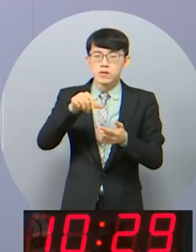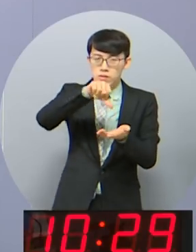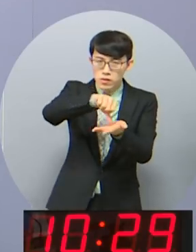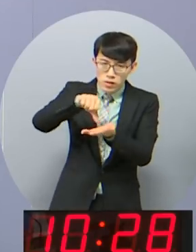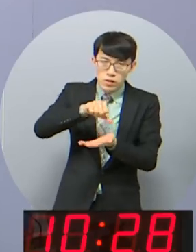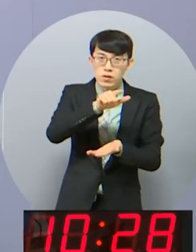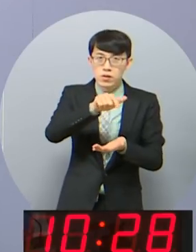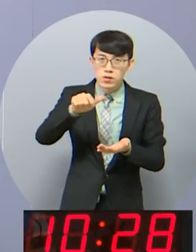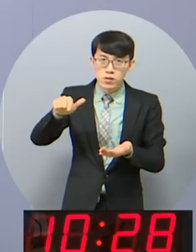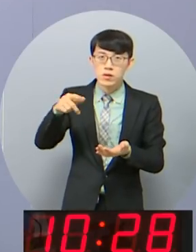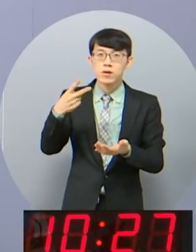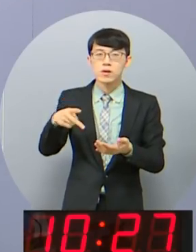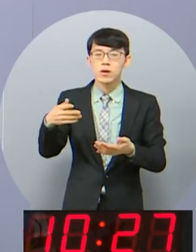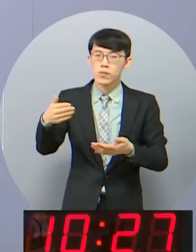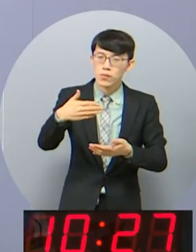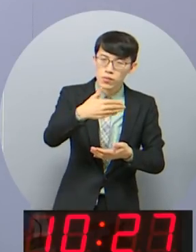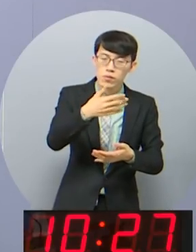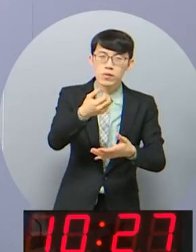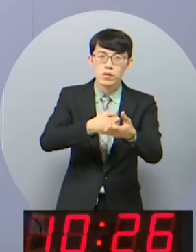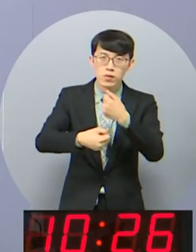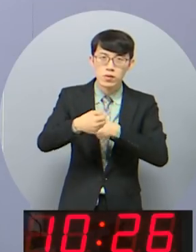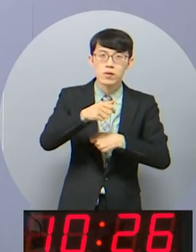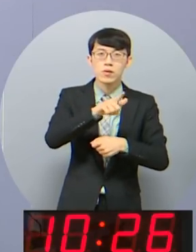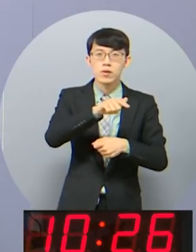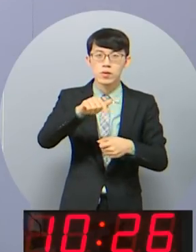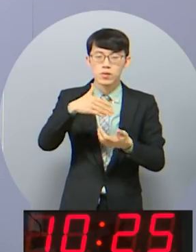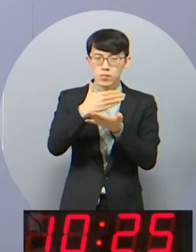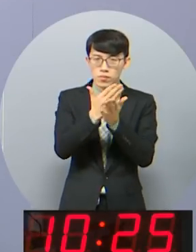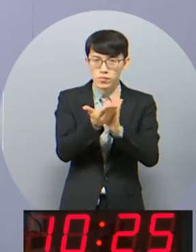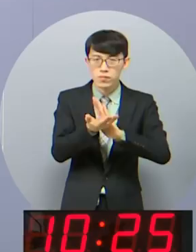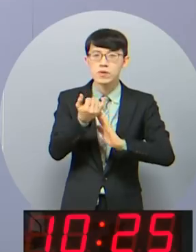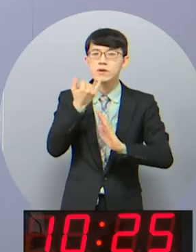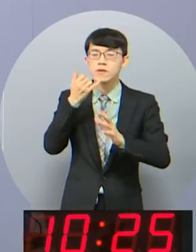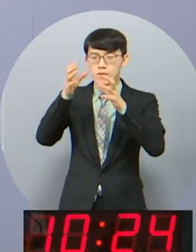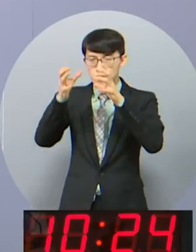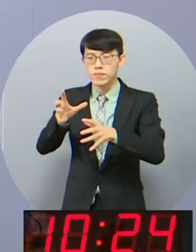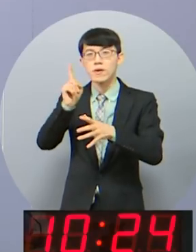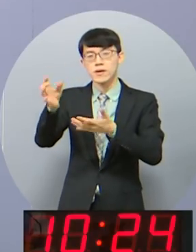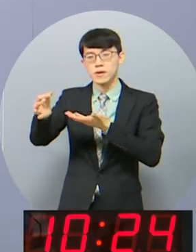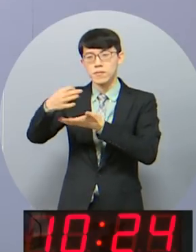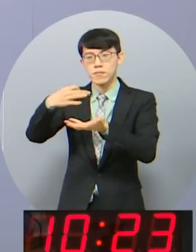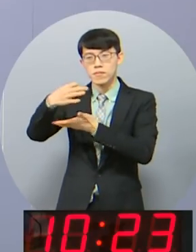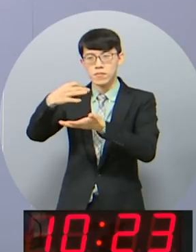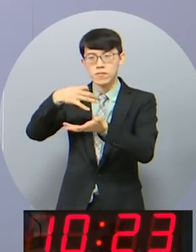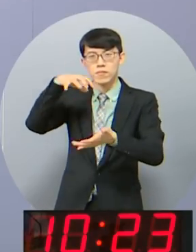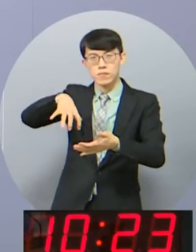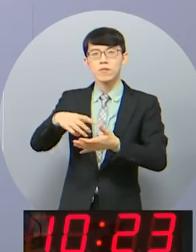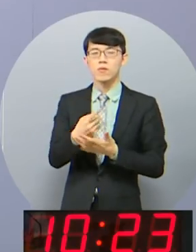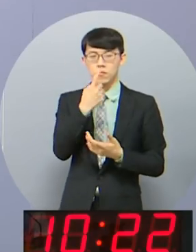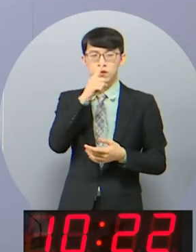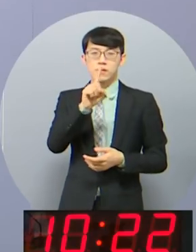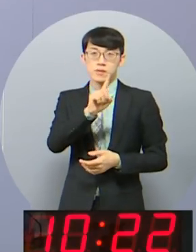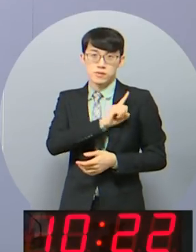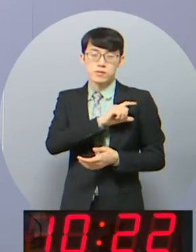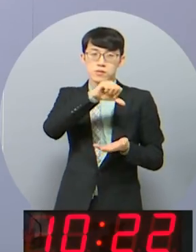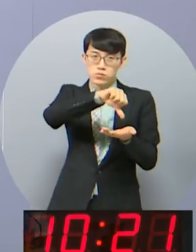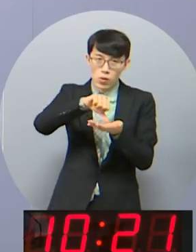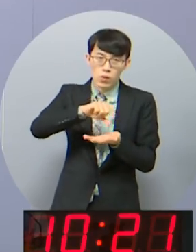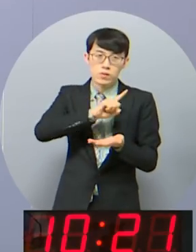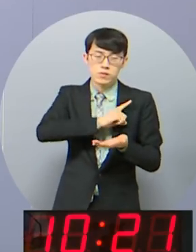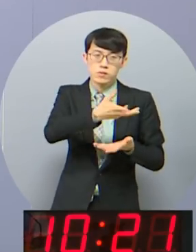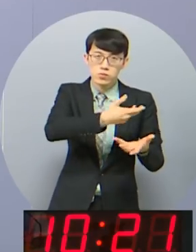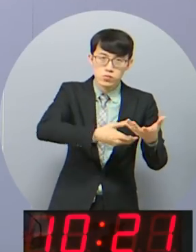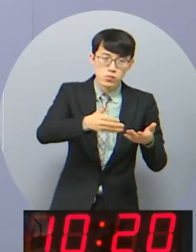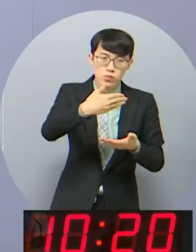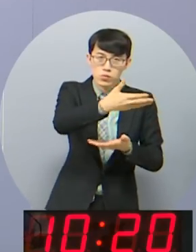卖场，有一个迄个创造和这个一旦和咱主销。会将人口啦愈来愈